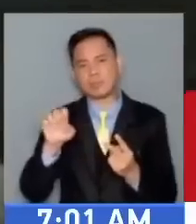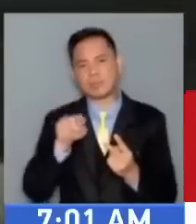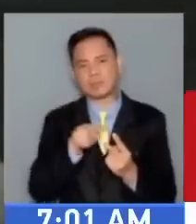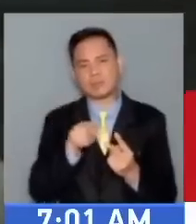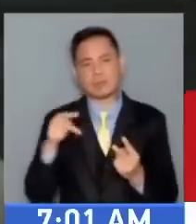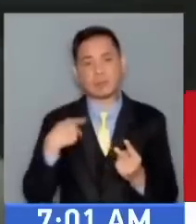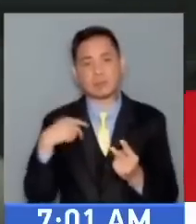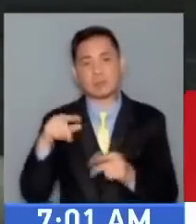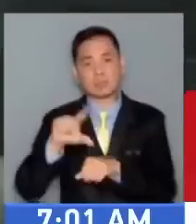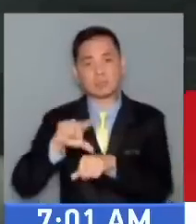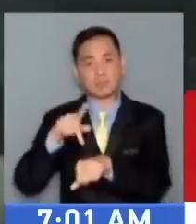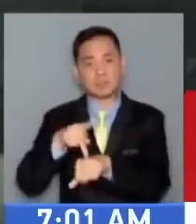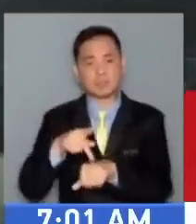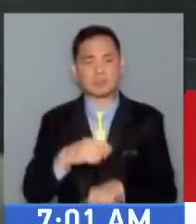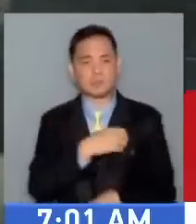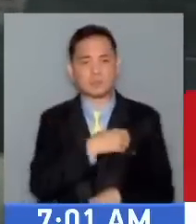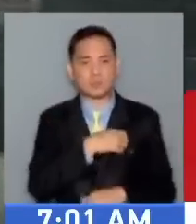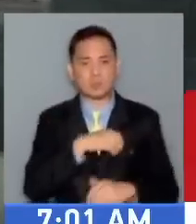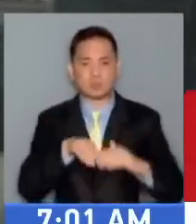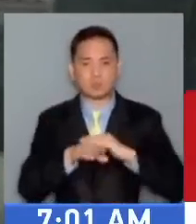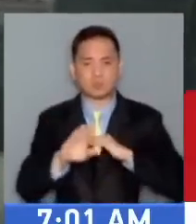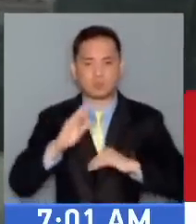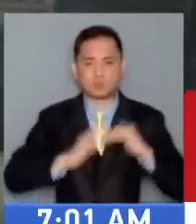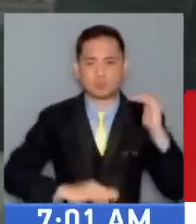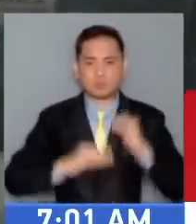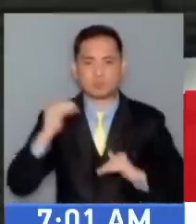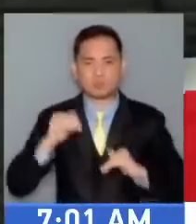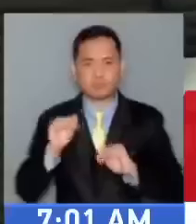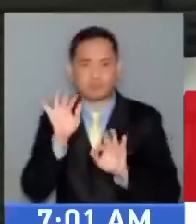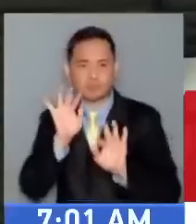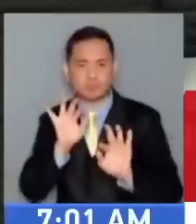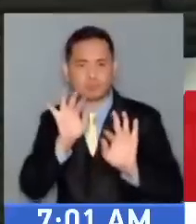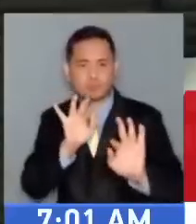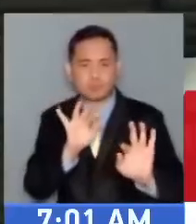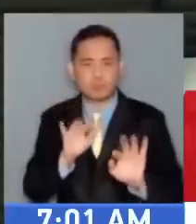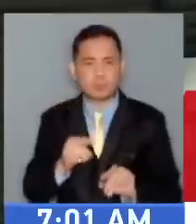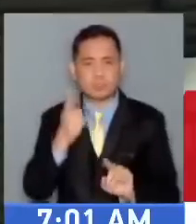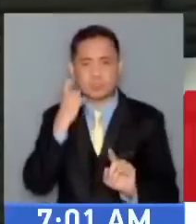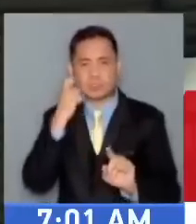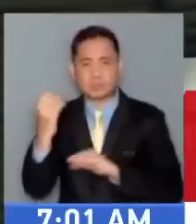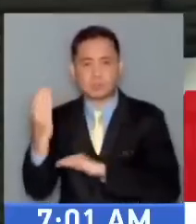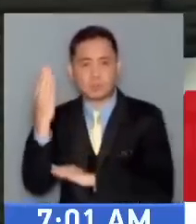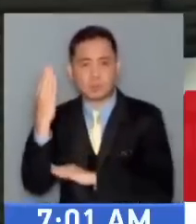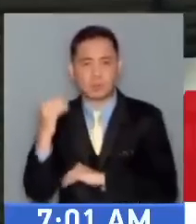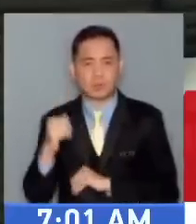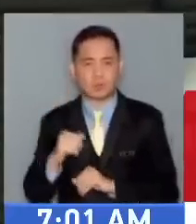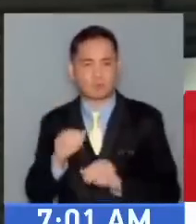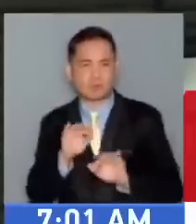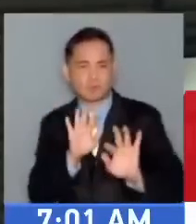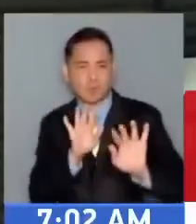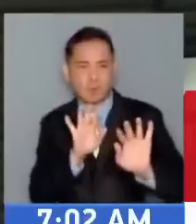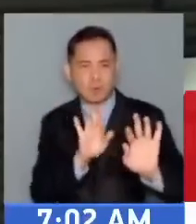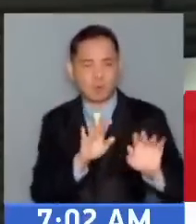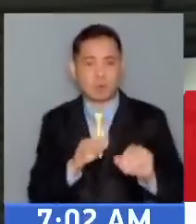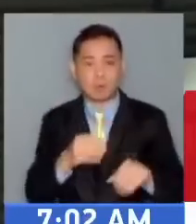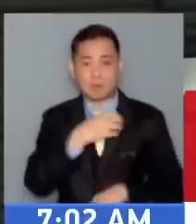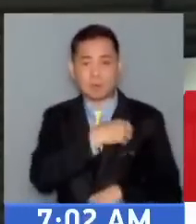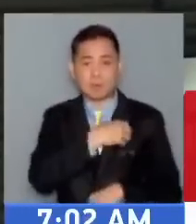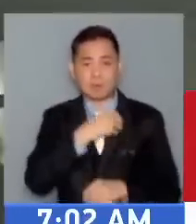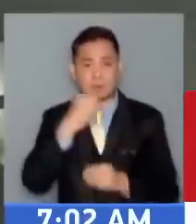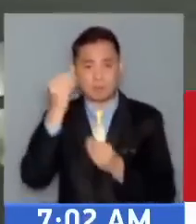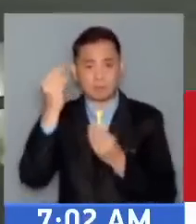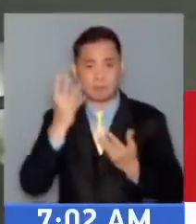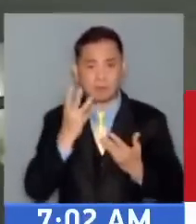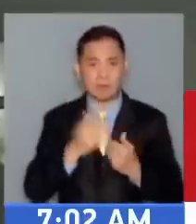Intelligence Group ang mga gusali na nasa loob ng compound kanina madaling araw. Sa impormasyon na nakuha ng pulisya, nagsasagawa rin daw dito ng online